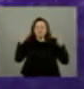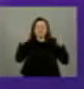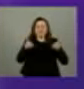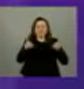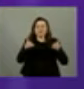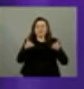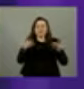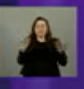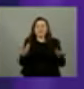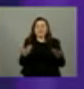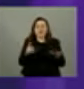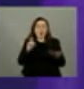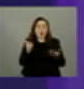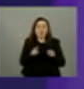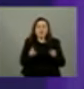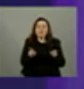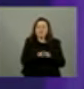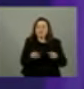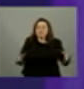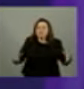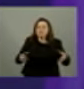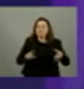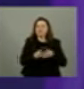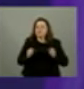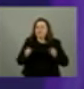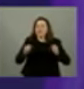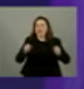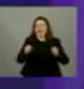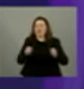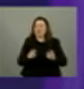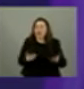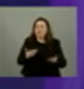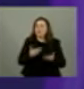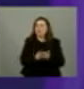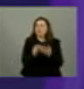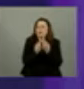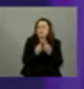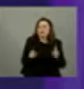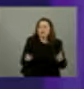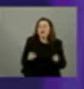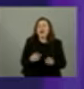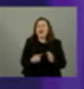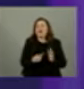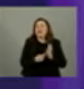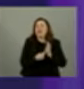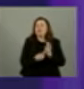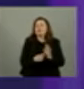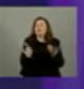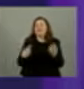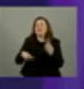εντελώς απέναντι στον Στέφανο Κασελάκη. Προφανώς θα υπάρξουν και εκείνοι οι οποίοι υποστηρίζουν τον Πρόεδρο,